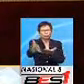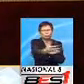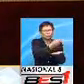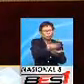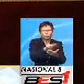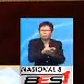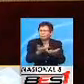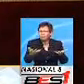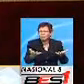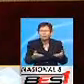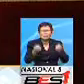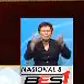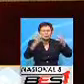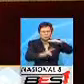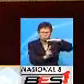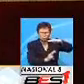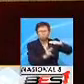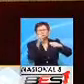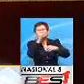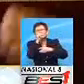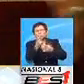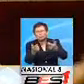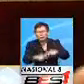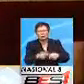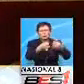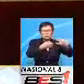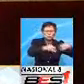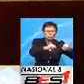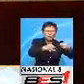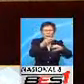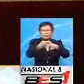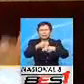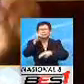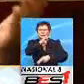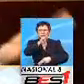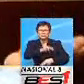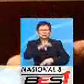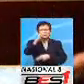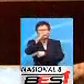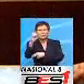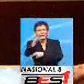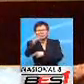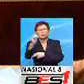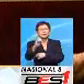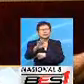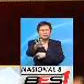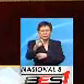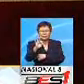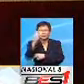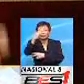Duit ada Banyak unsur penipuan berlaku ada yang jual nama menteri pun ada syarikat-syarikat yang dilantik